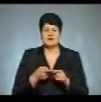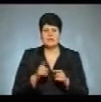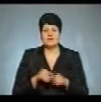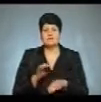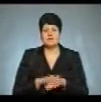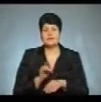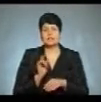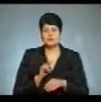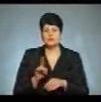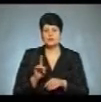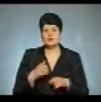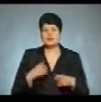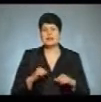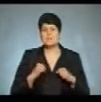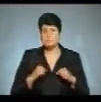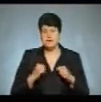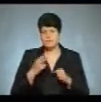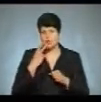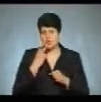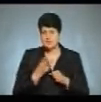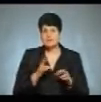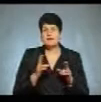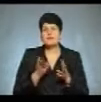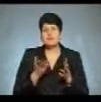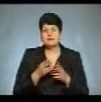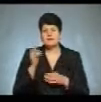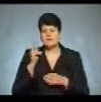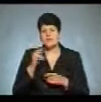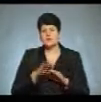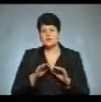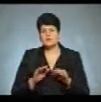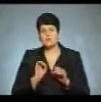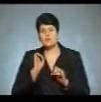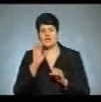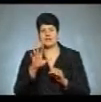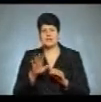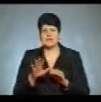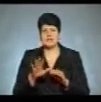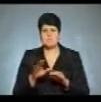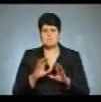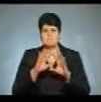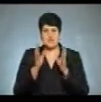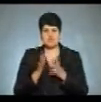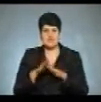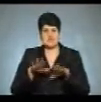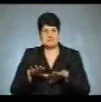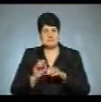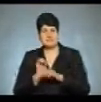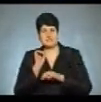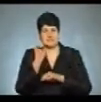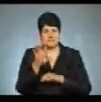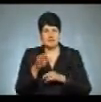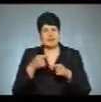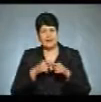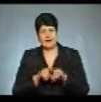той, що ми намагаємося подивитися, яка навичка у дітей по киданню м'яча з місця, і сама техніка, саме